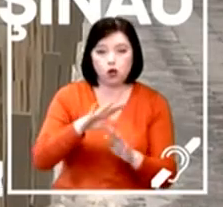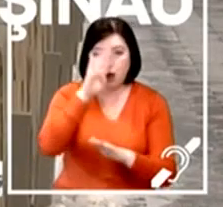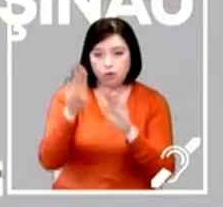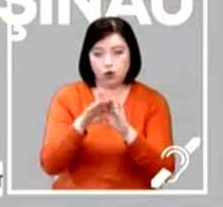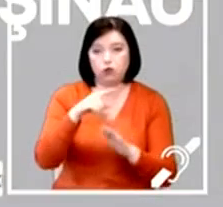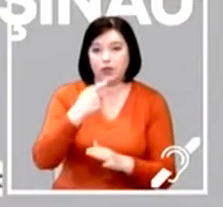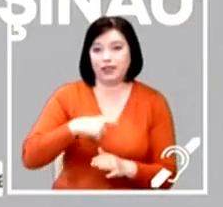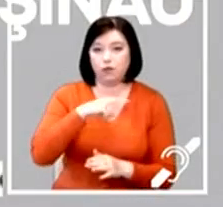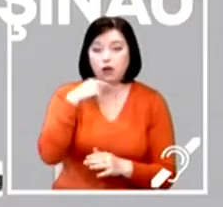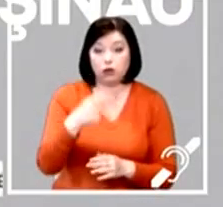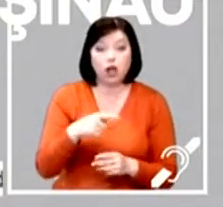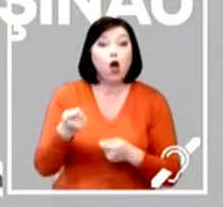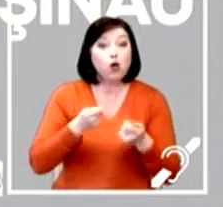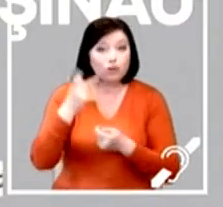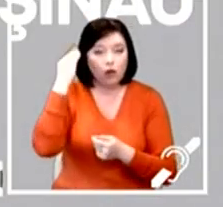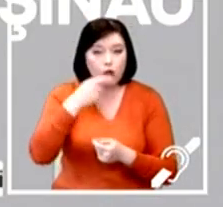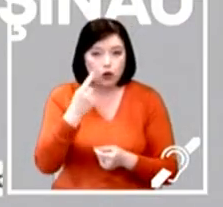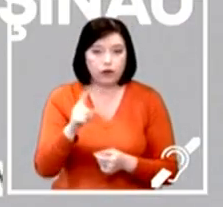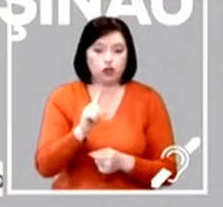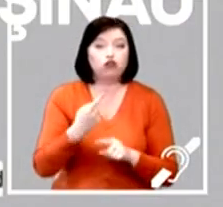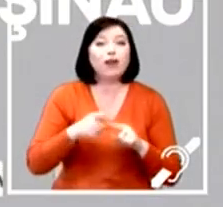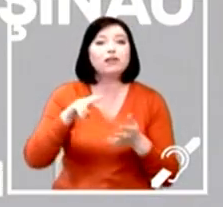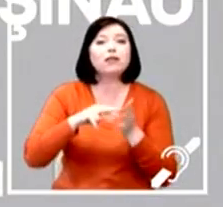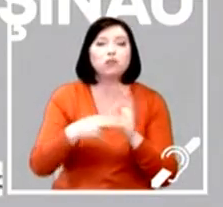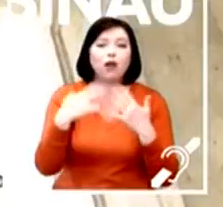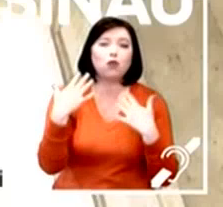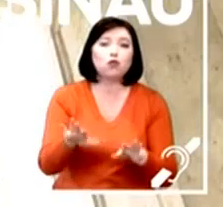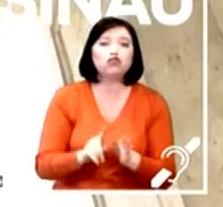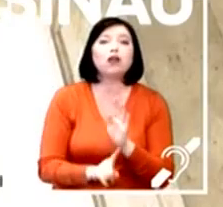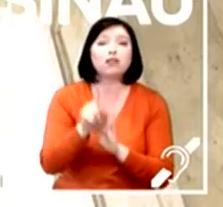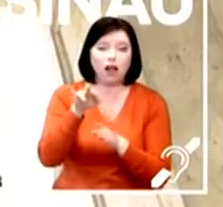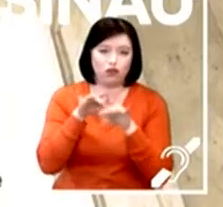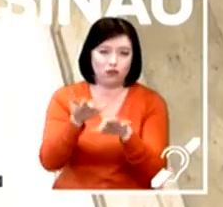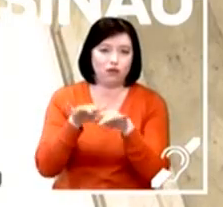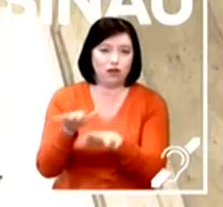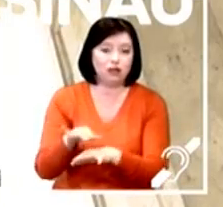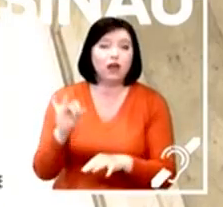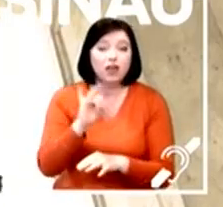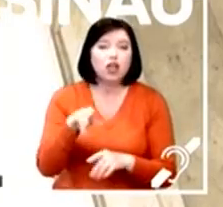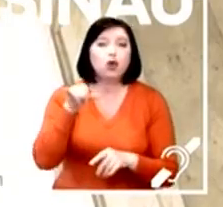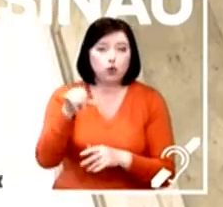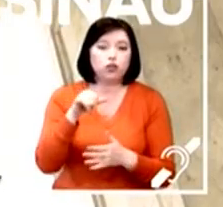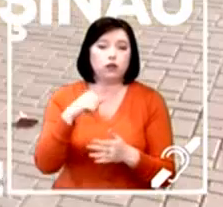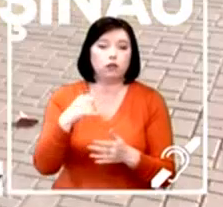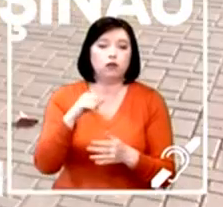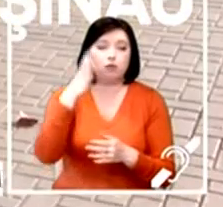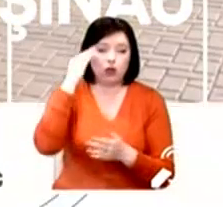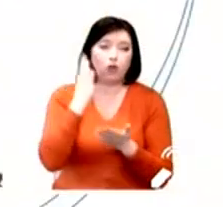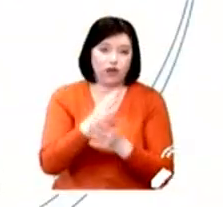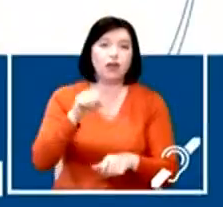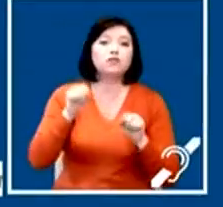influență. Autoritățile de la Chișinău spun însă că acest plan este acum pus în aplicare și că au instrumente să îl